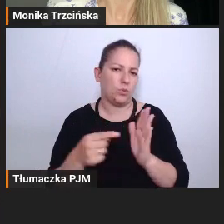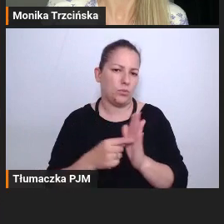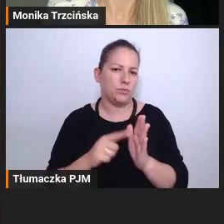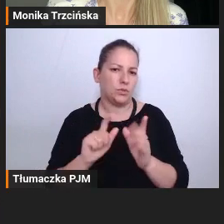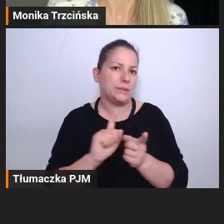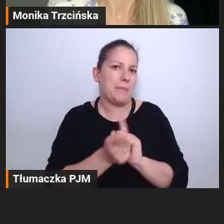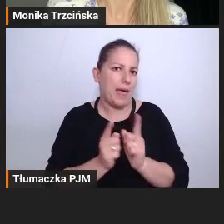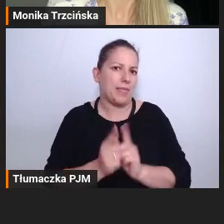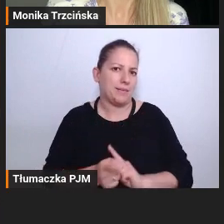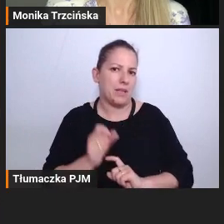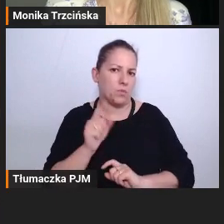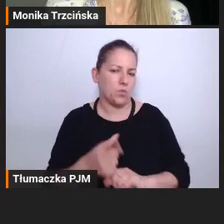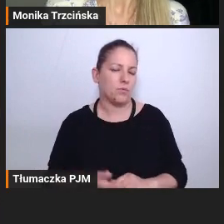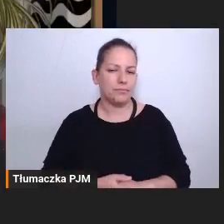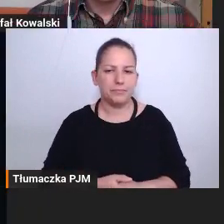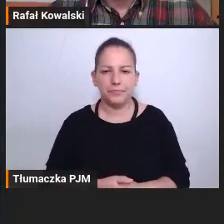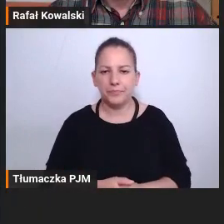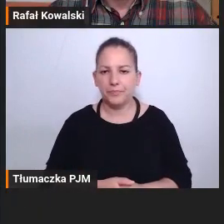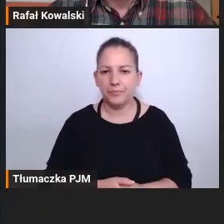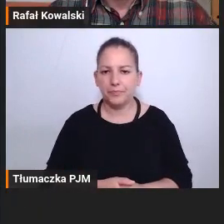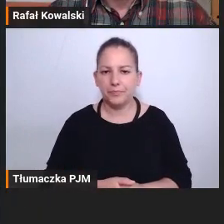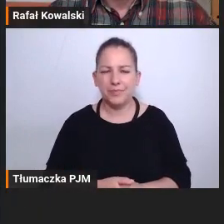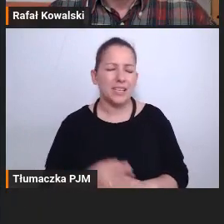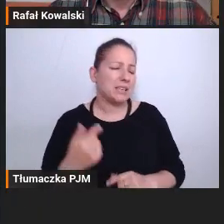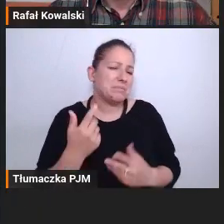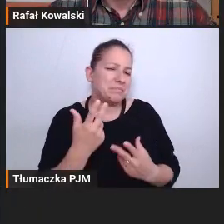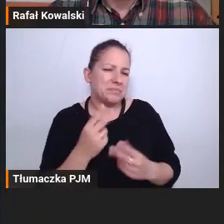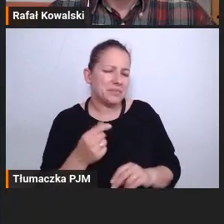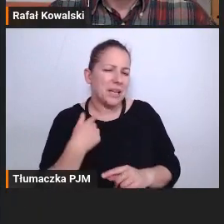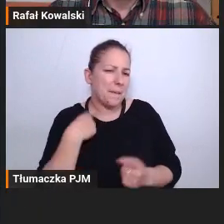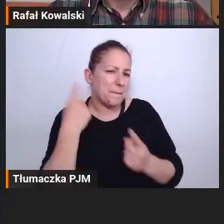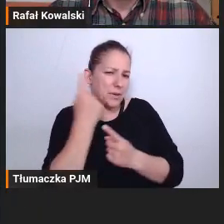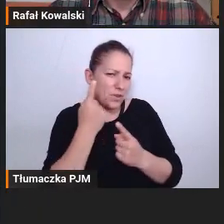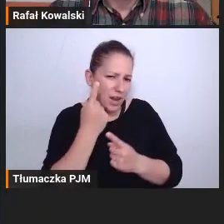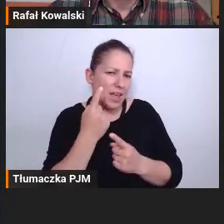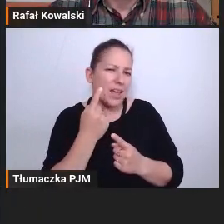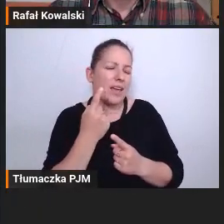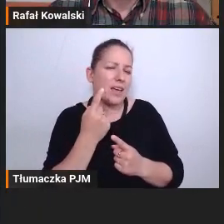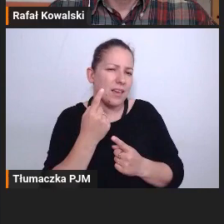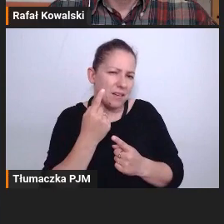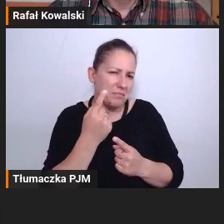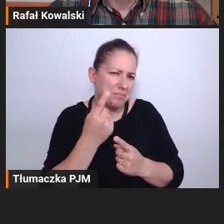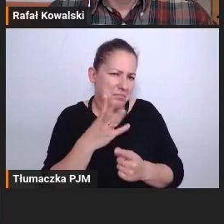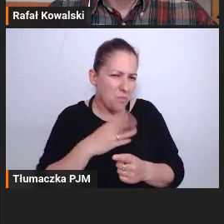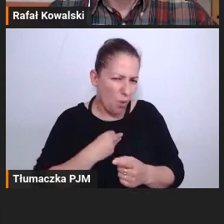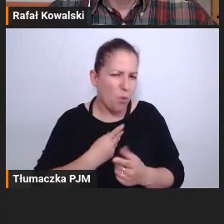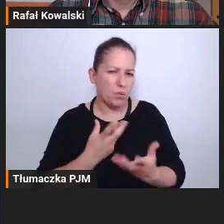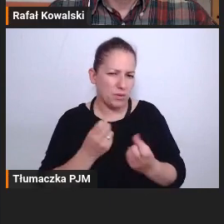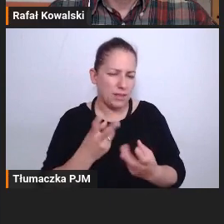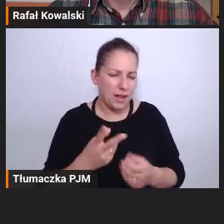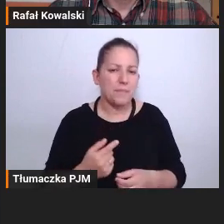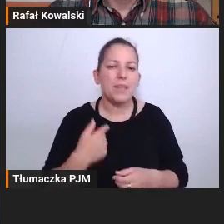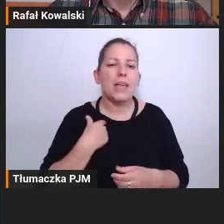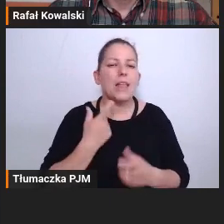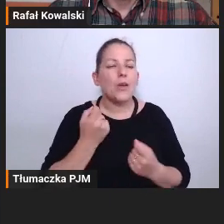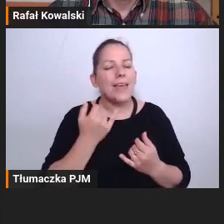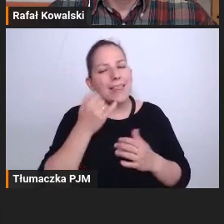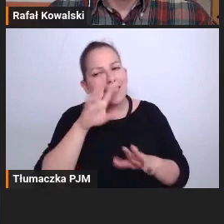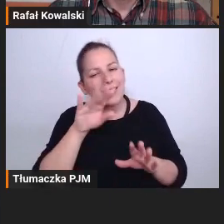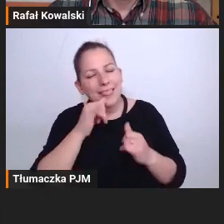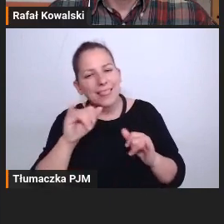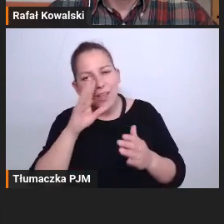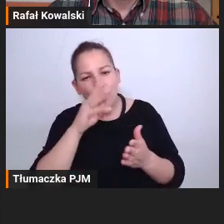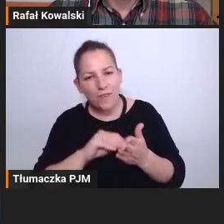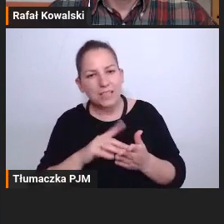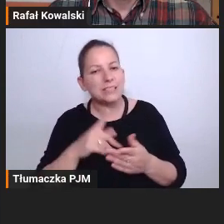co tutaj ma znaczenie? Nie, ja myślę, że jak najbardziej tak. Natomiast ja mam trochę inne doświadczenia, bo